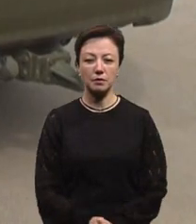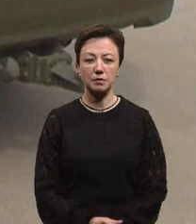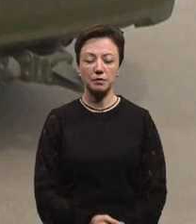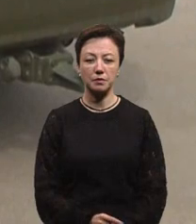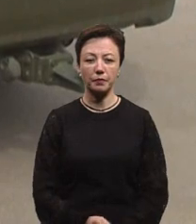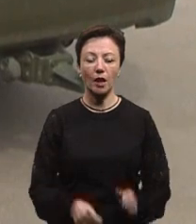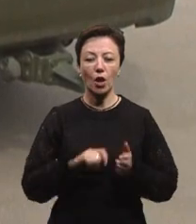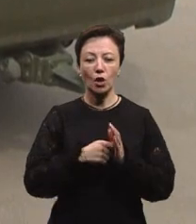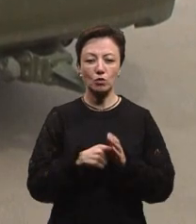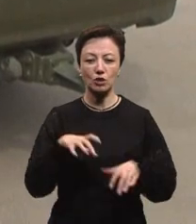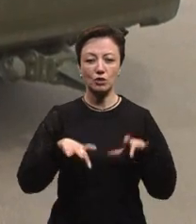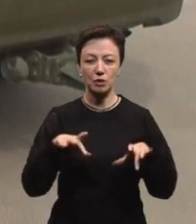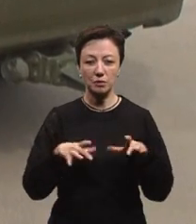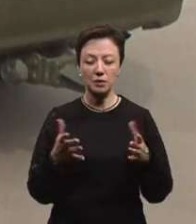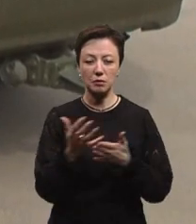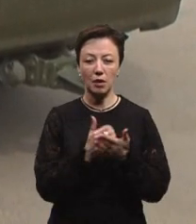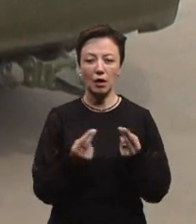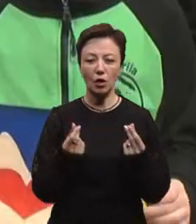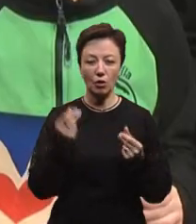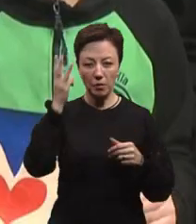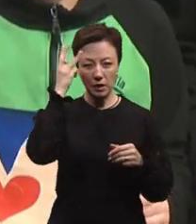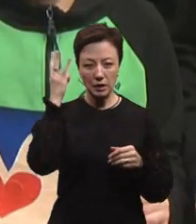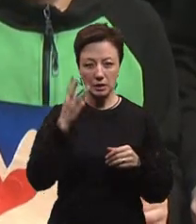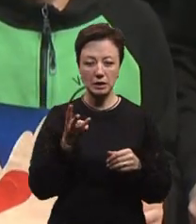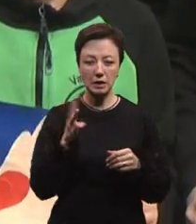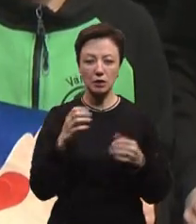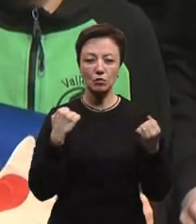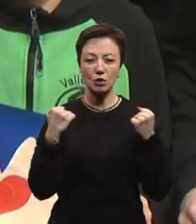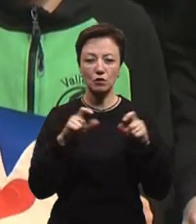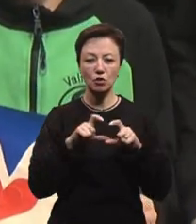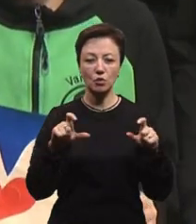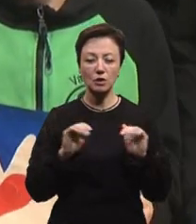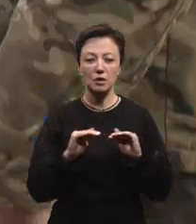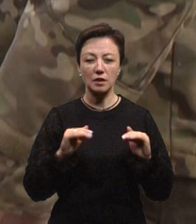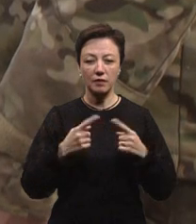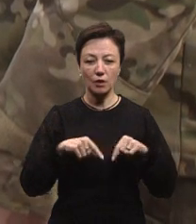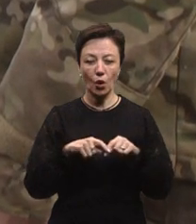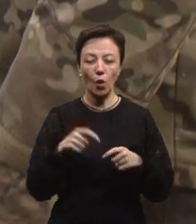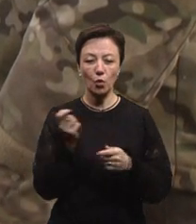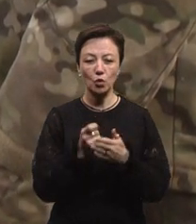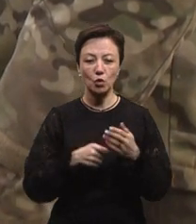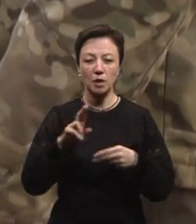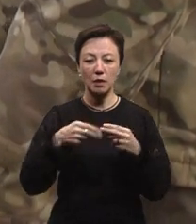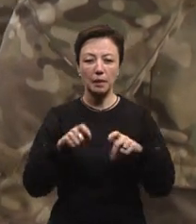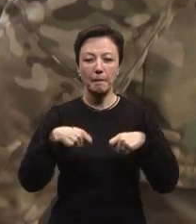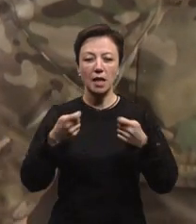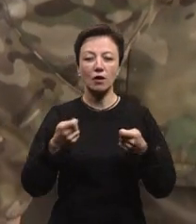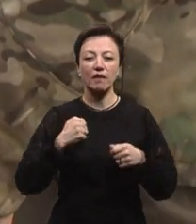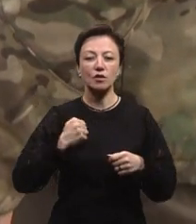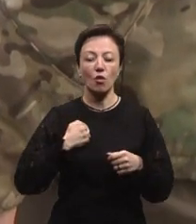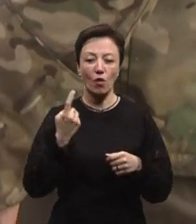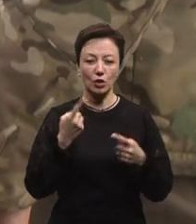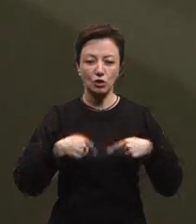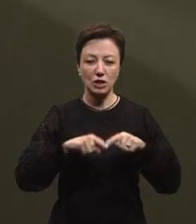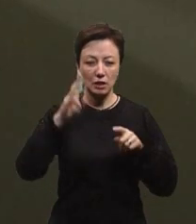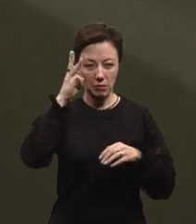ключі від позашляховика на які збирали гроші Хмельницький третій спортивній школі вихованки відділення художньої гімнастики передають військовому однієї